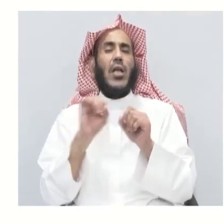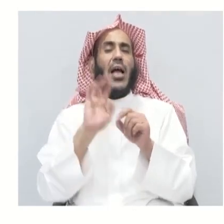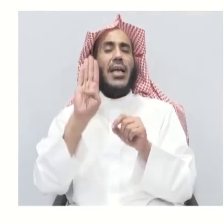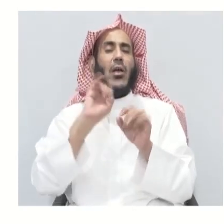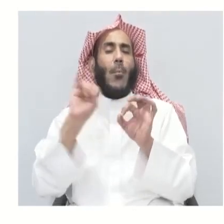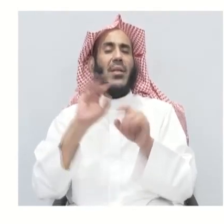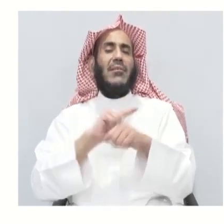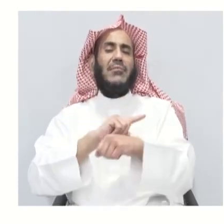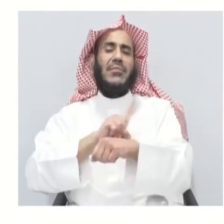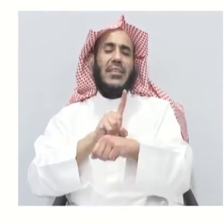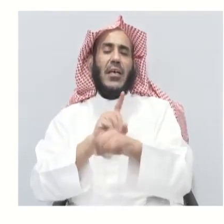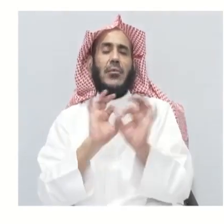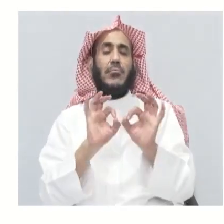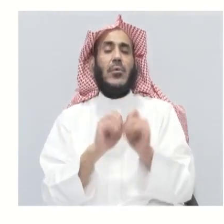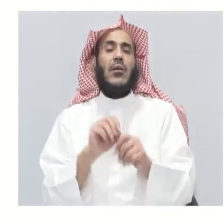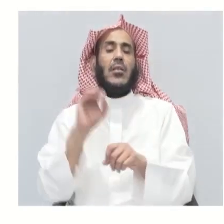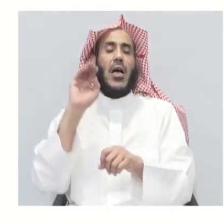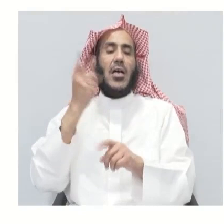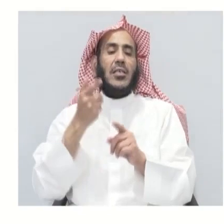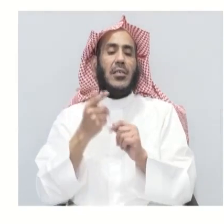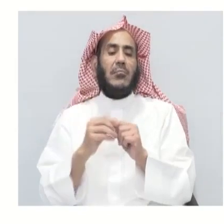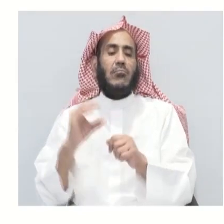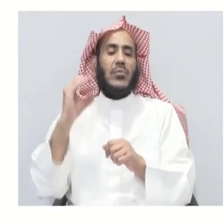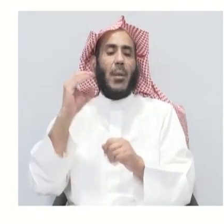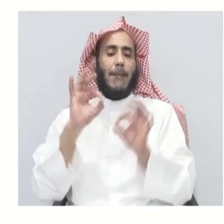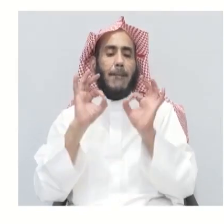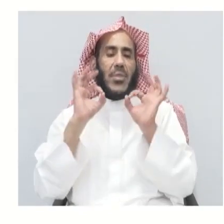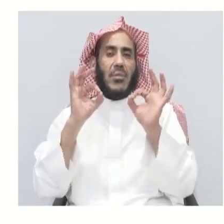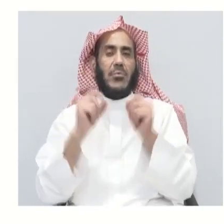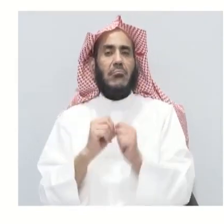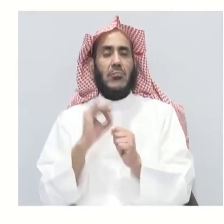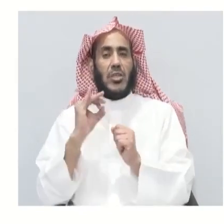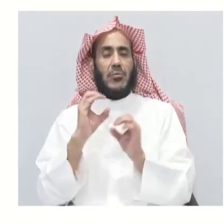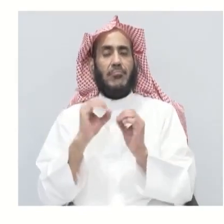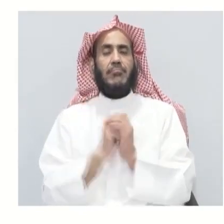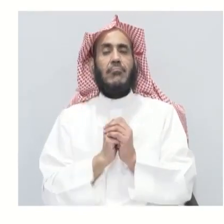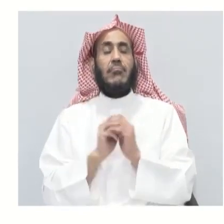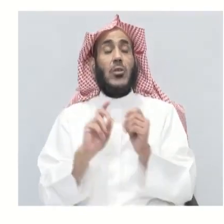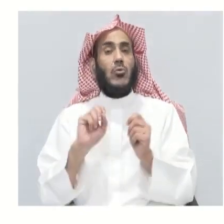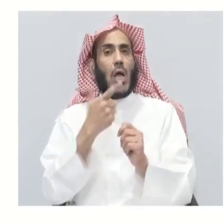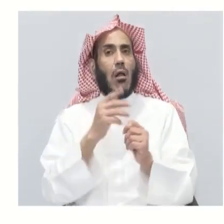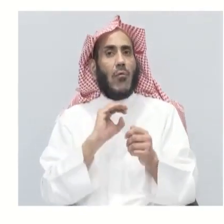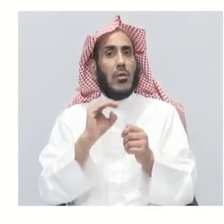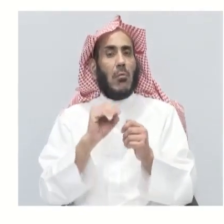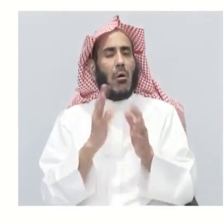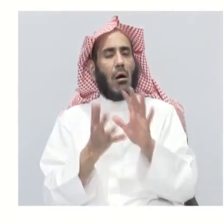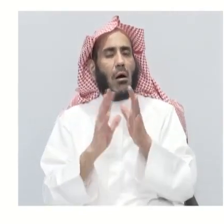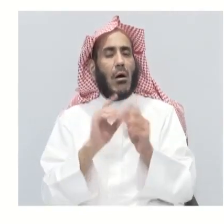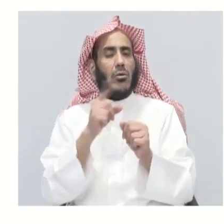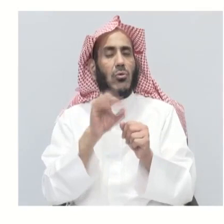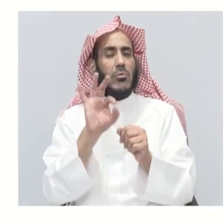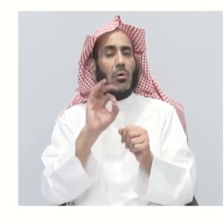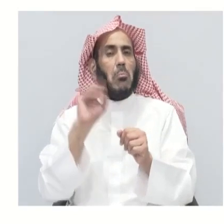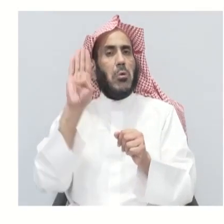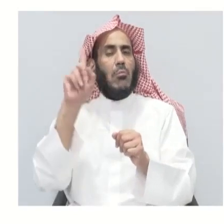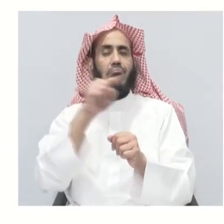لكل ساعه فاختار سي اذا واضح جدا الفرق فيما بينهم عندما تستعجل في الاجابه قد تخطئ وتختار